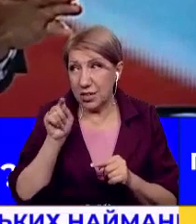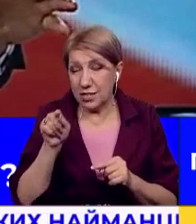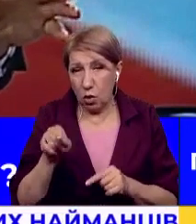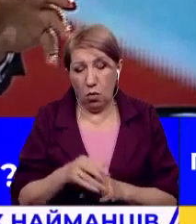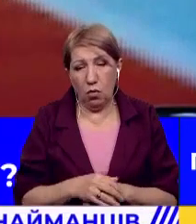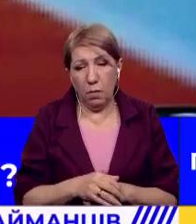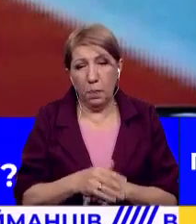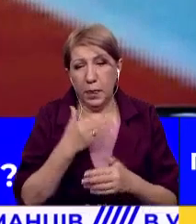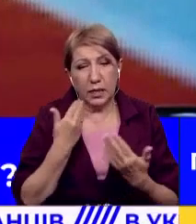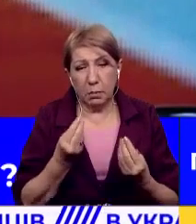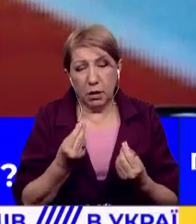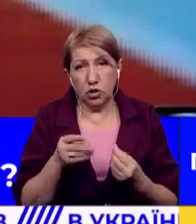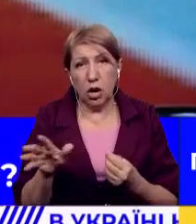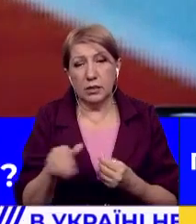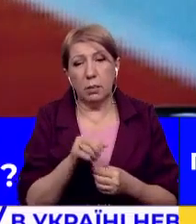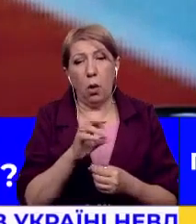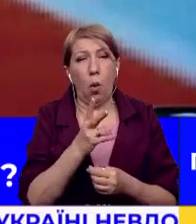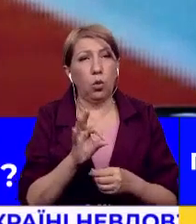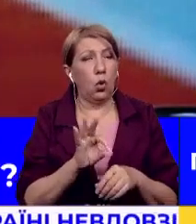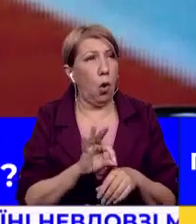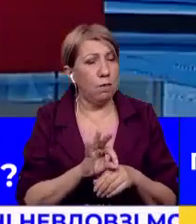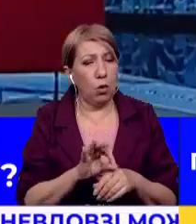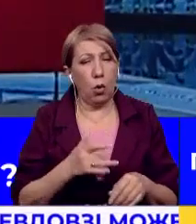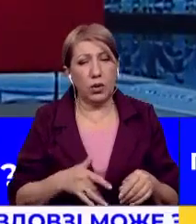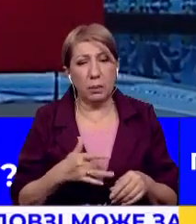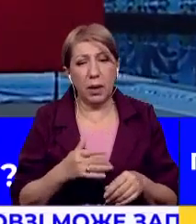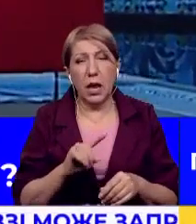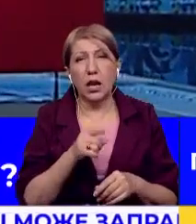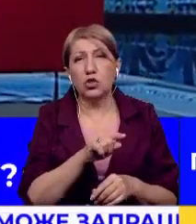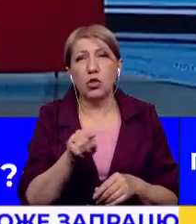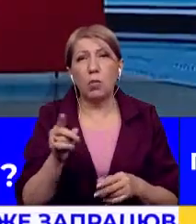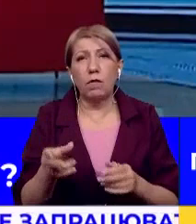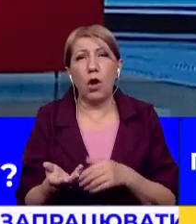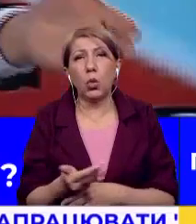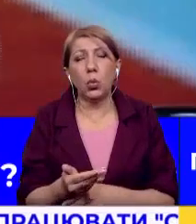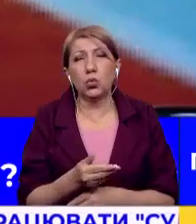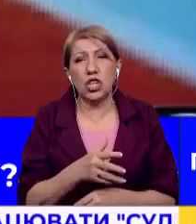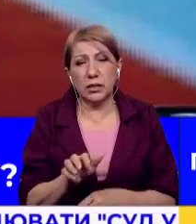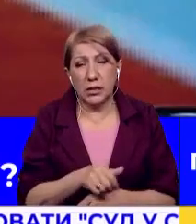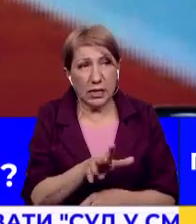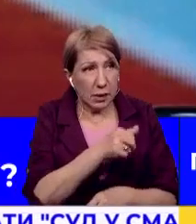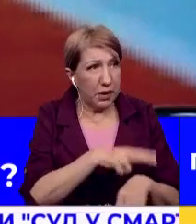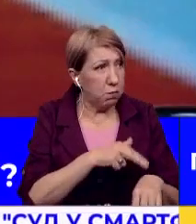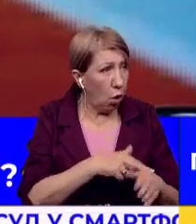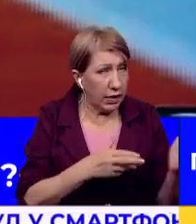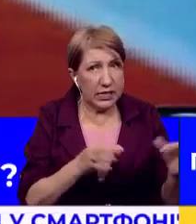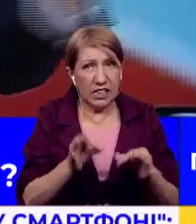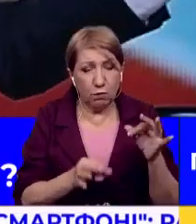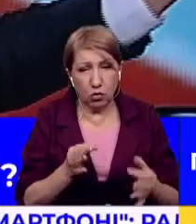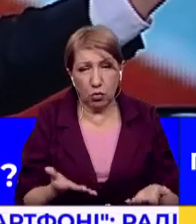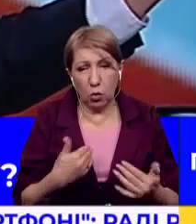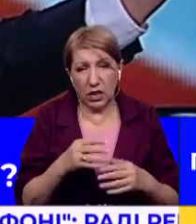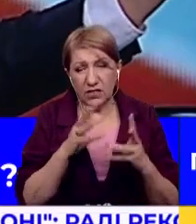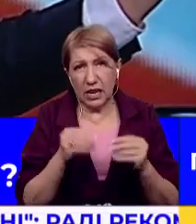Вони кажуть, нема грошей, вони забрали в онкохворих, вони забрали в діабетиків. Чому ви в цих нужденних забираєте? Заберіть у суддів. У нас